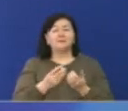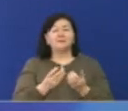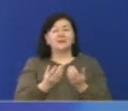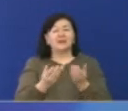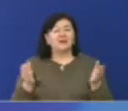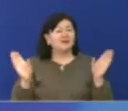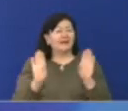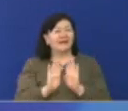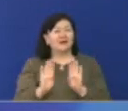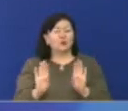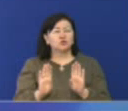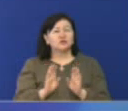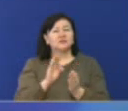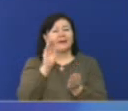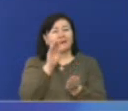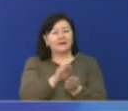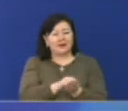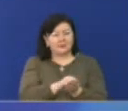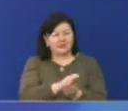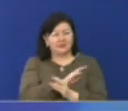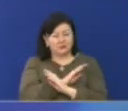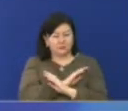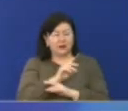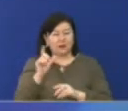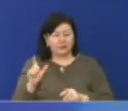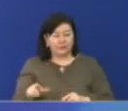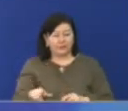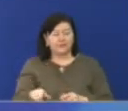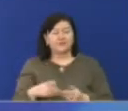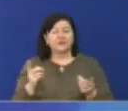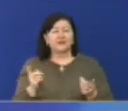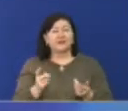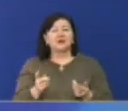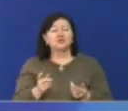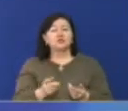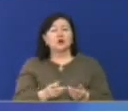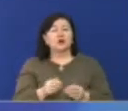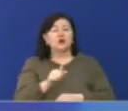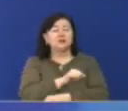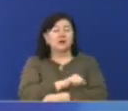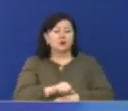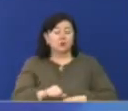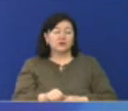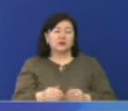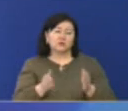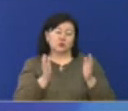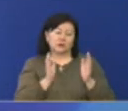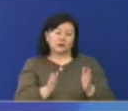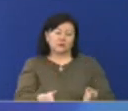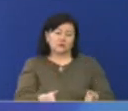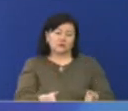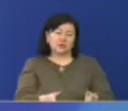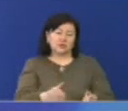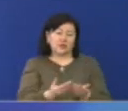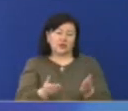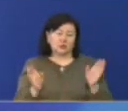населением этот вопрос вновь поднимался. Горожане настаивают на том, чтобы могилы, расположенные вдоль дорог, были ограждены, не нарушая облика города.